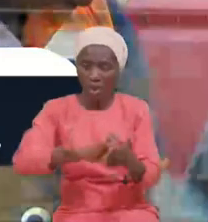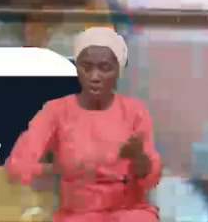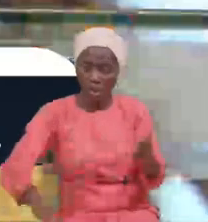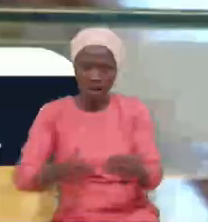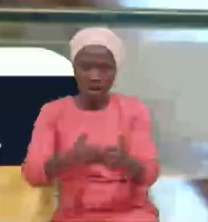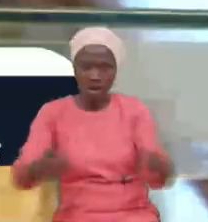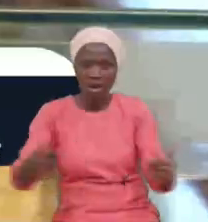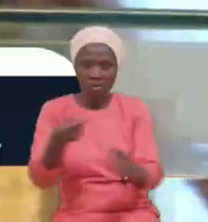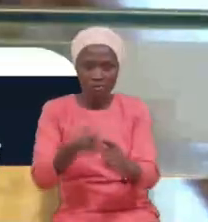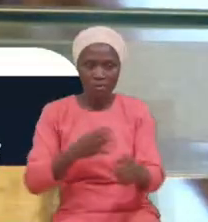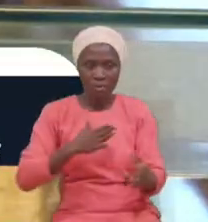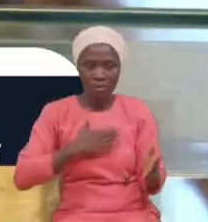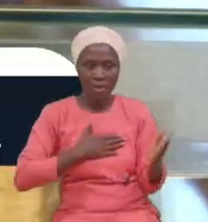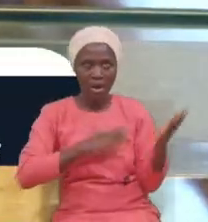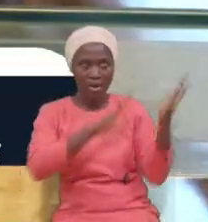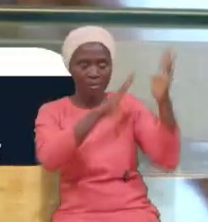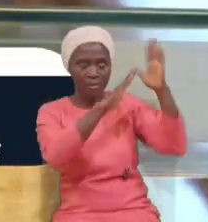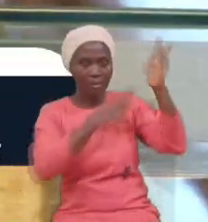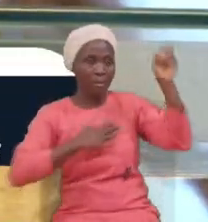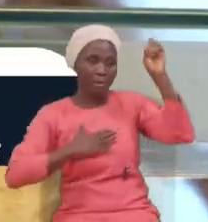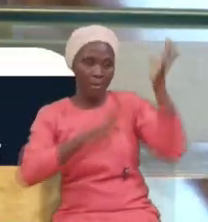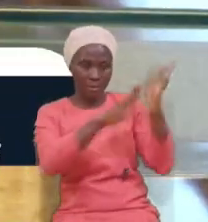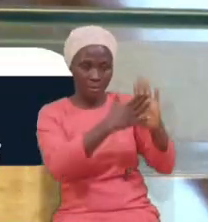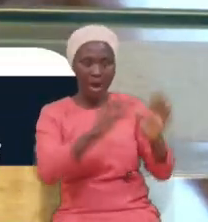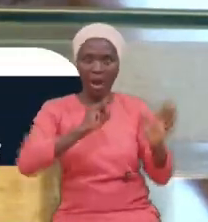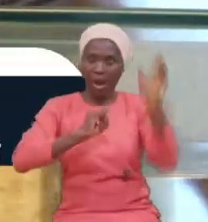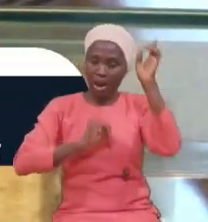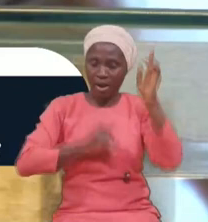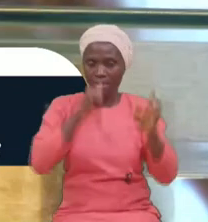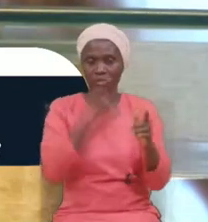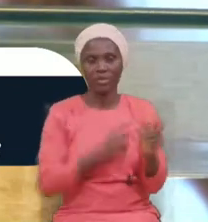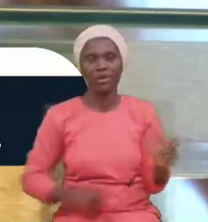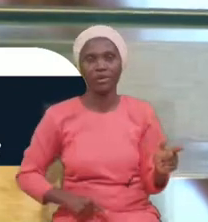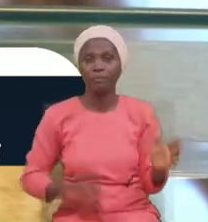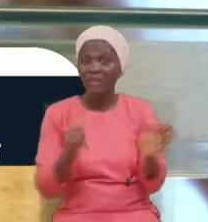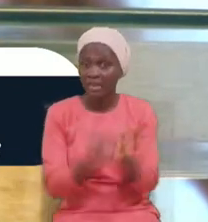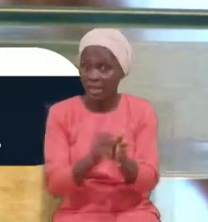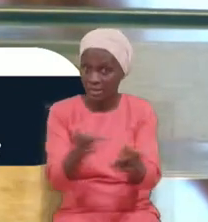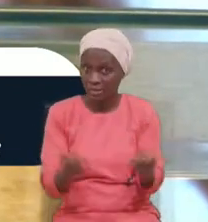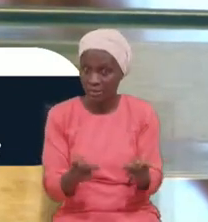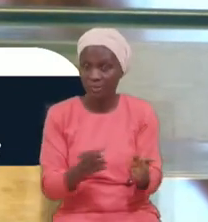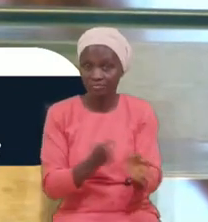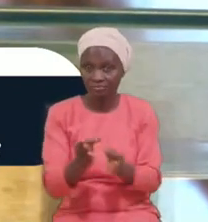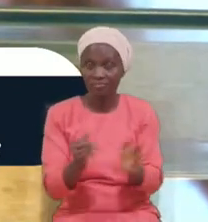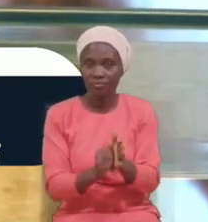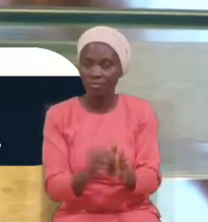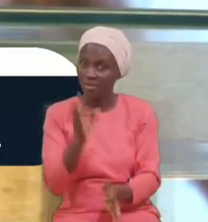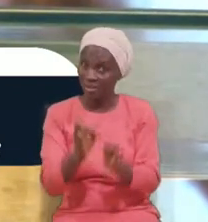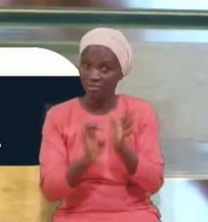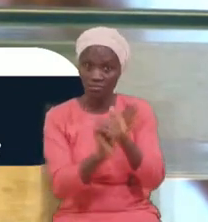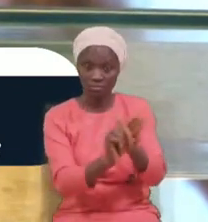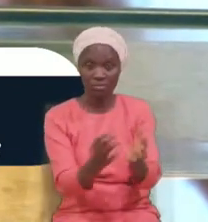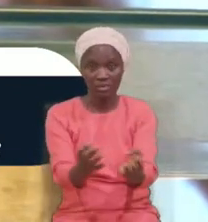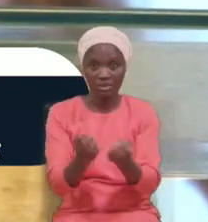sera retranché de devant moi. Je suis l'Éternel. Le passage l'a dit que peut-être